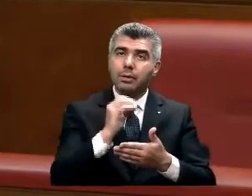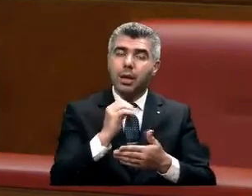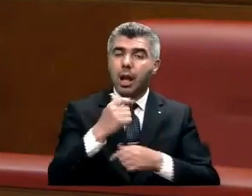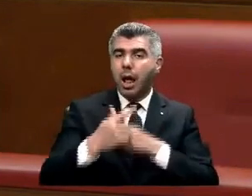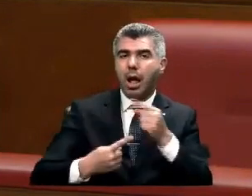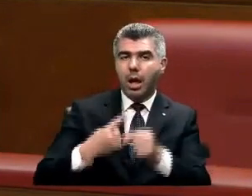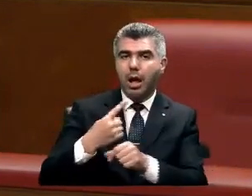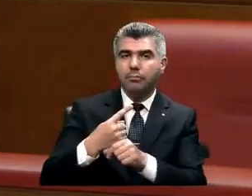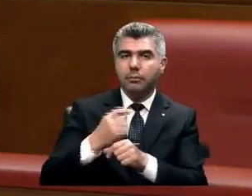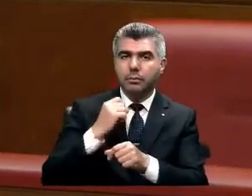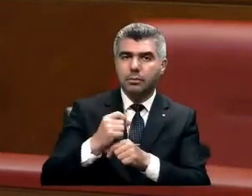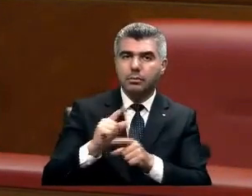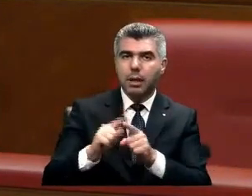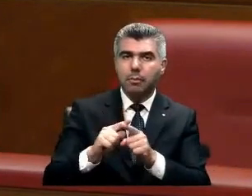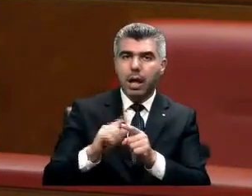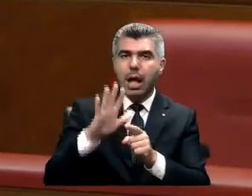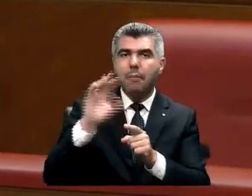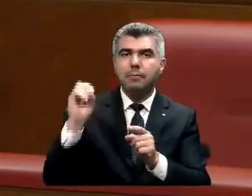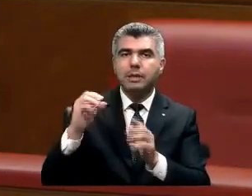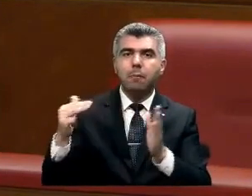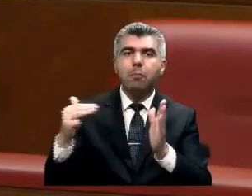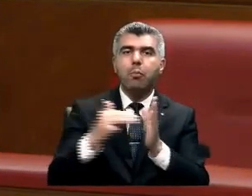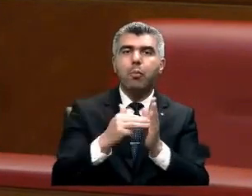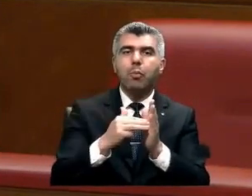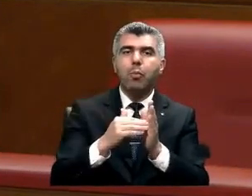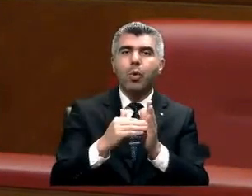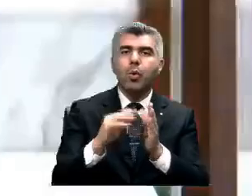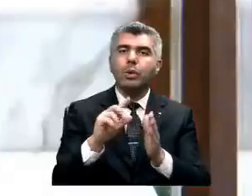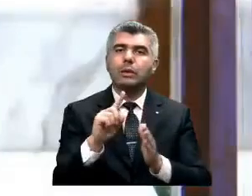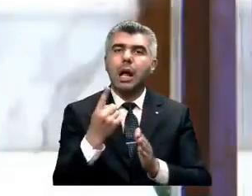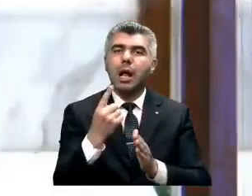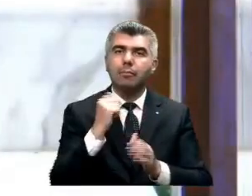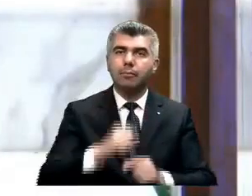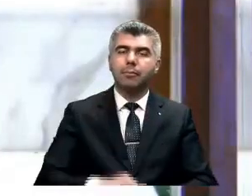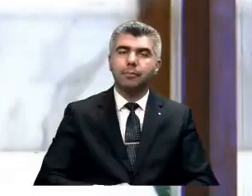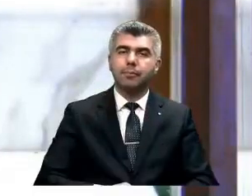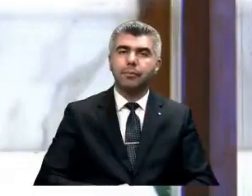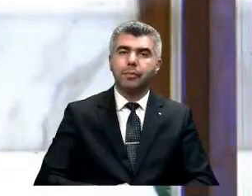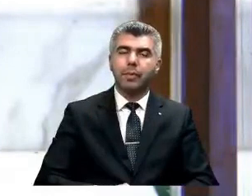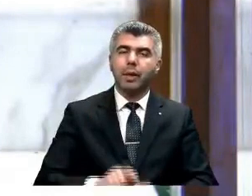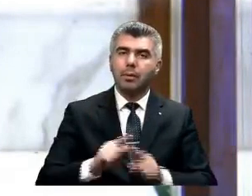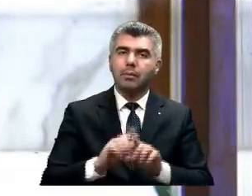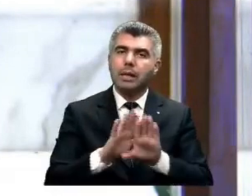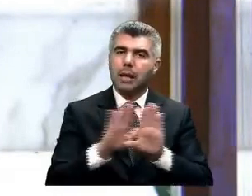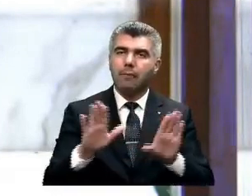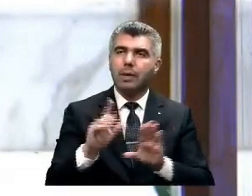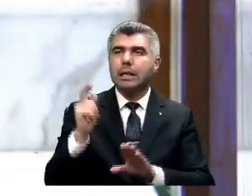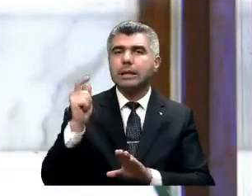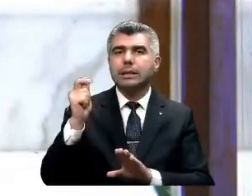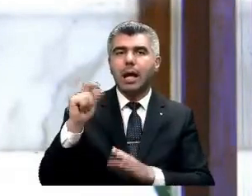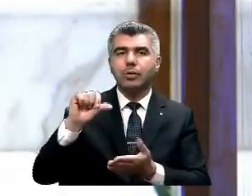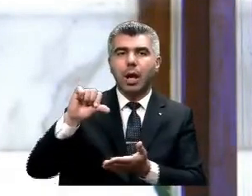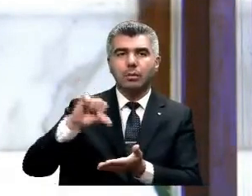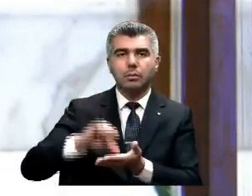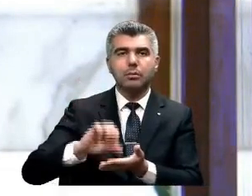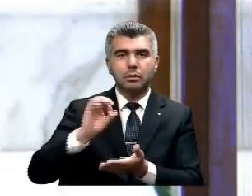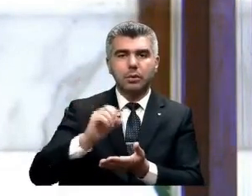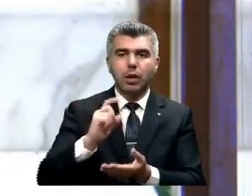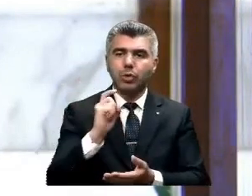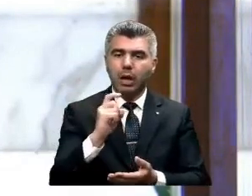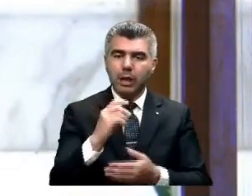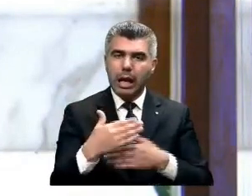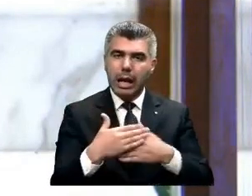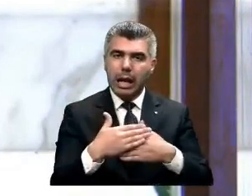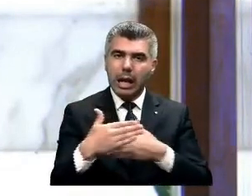هذه سنه 50 مليون ديال الدرهم الورش تسالف طنجه وخلال الاشهر المقبله